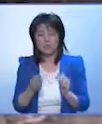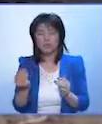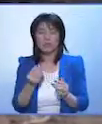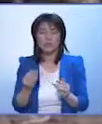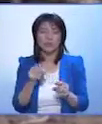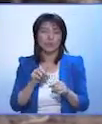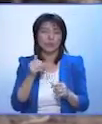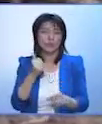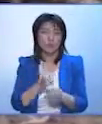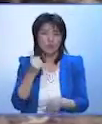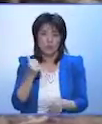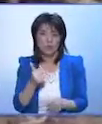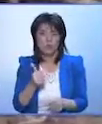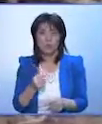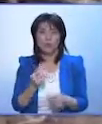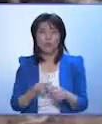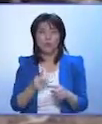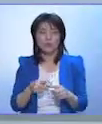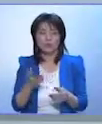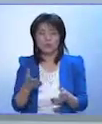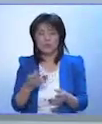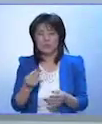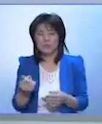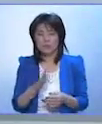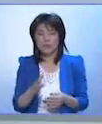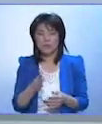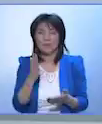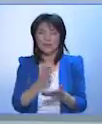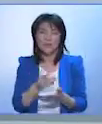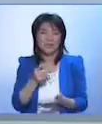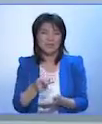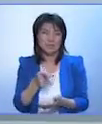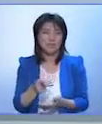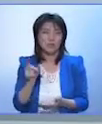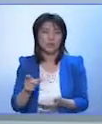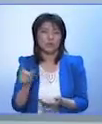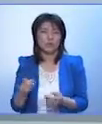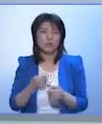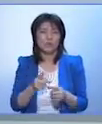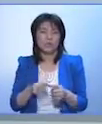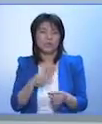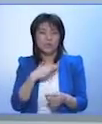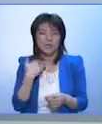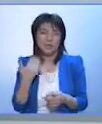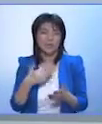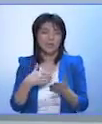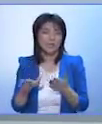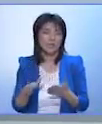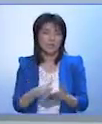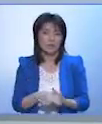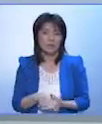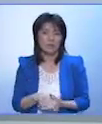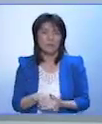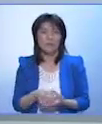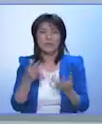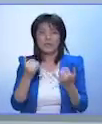жүзінде борыштарын өтемей жүргендері мыңнан асады. Алимент бойынша жыл басынан жеке сот орындаушылар мен мемлекеттік